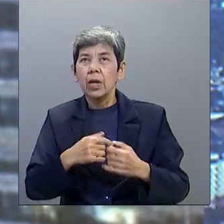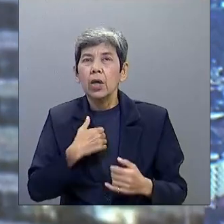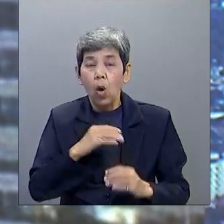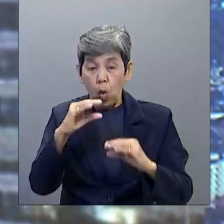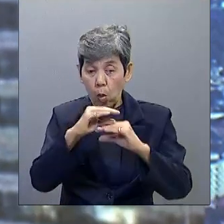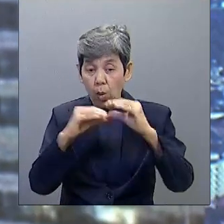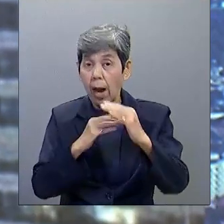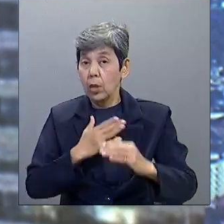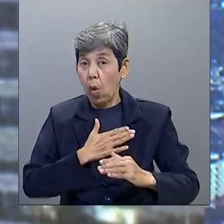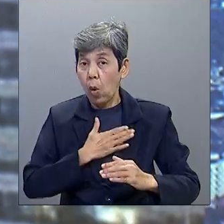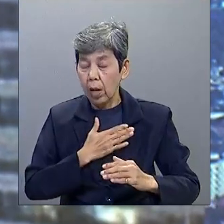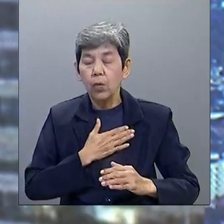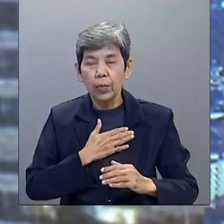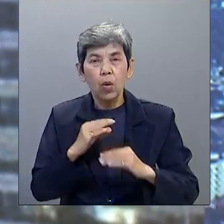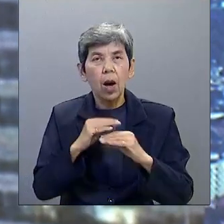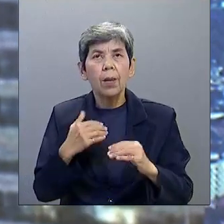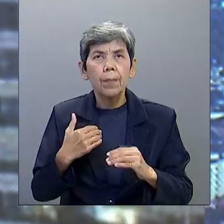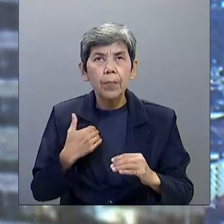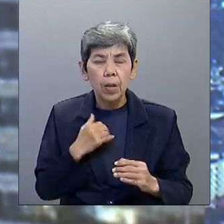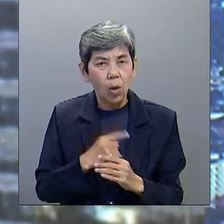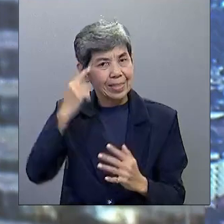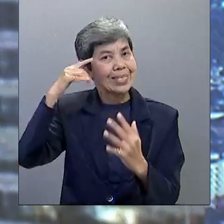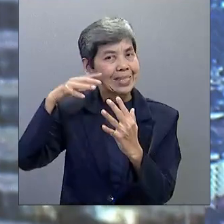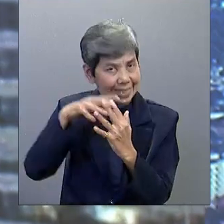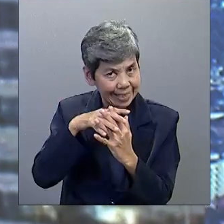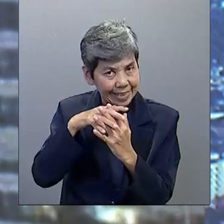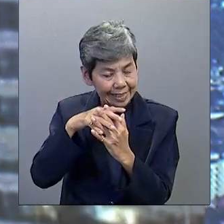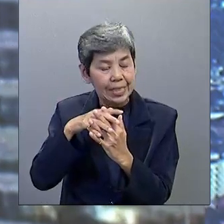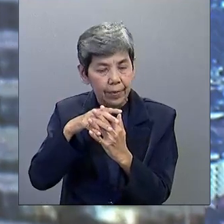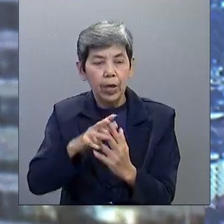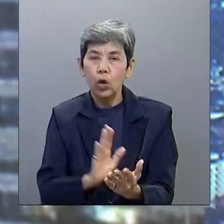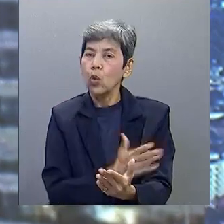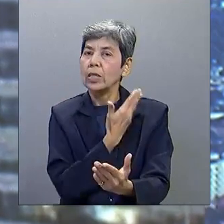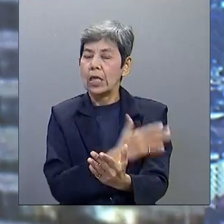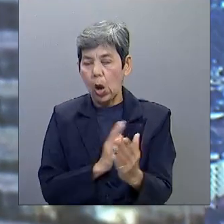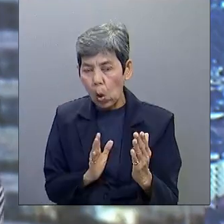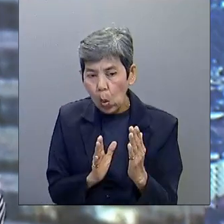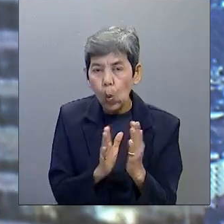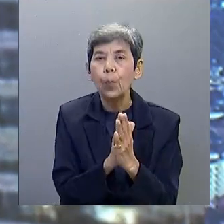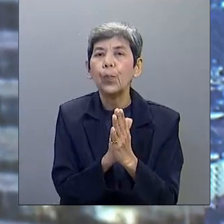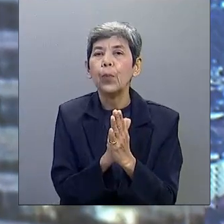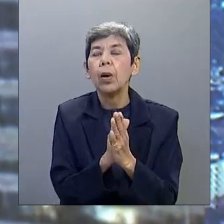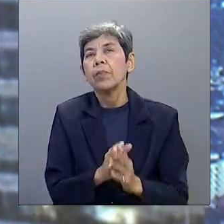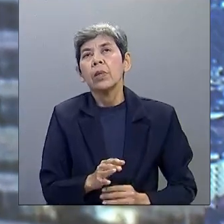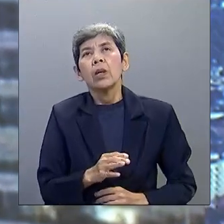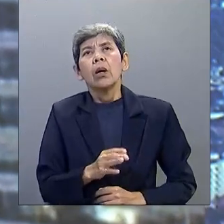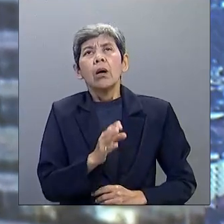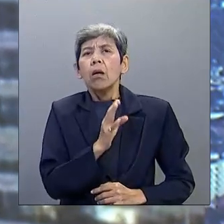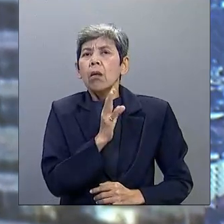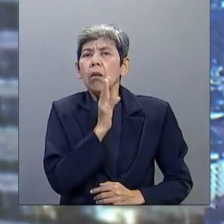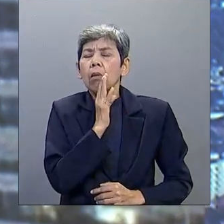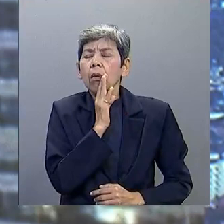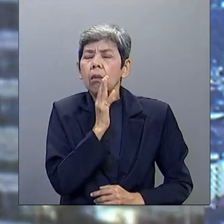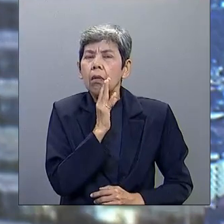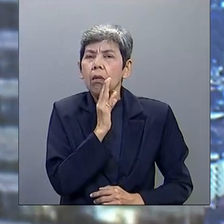ครงการของสุขภาวะข้างถนนเนี่ยก็จะมีนักจิตบำบัดดนตรีบำบัดเข้ามามีส่วนร่วมนะคะแล้วถ้าถามว่าถ้าถามไปล